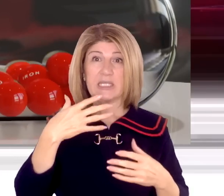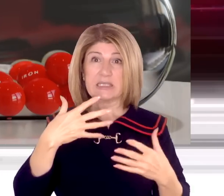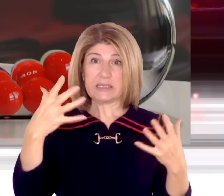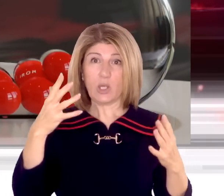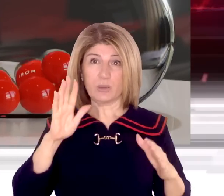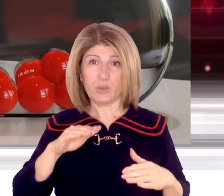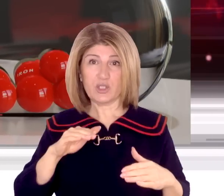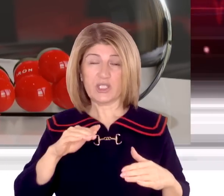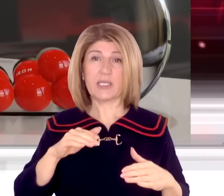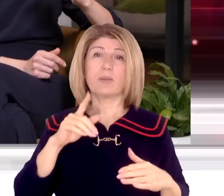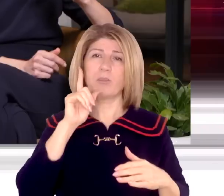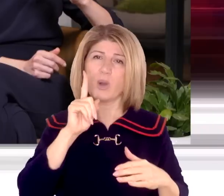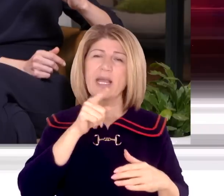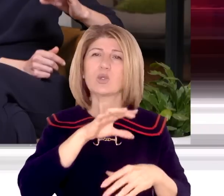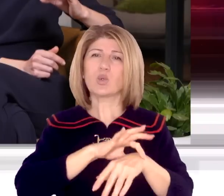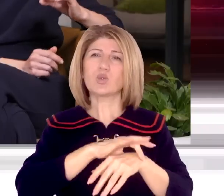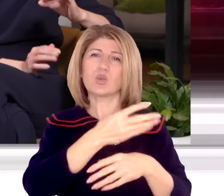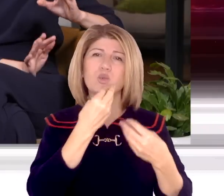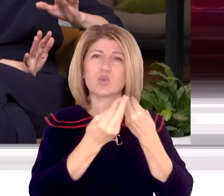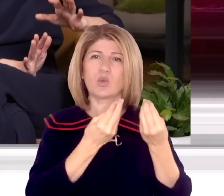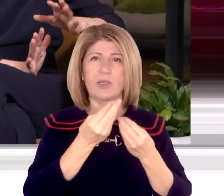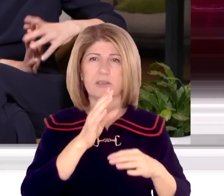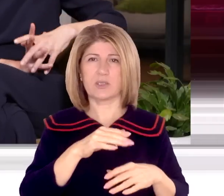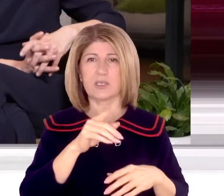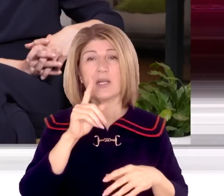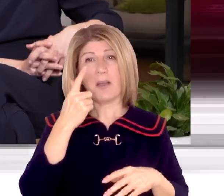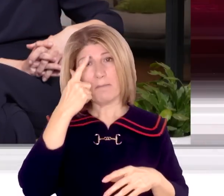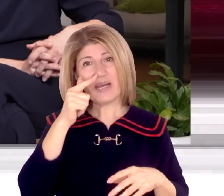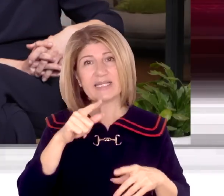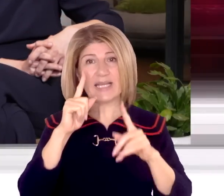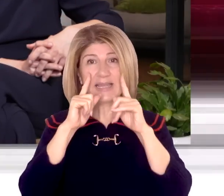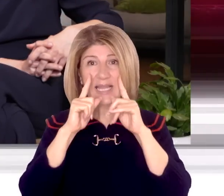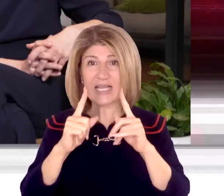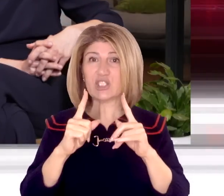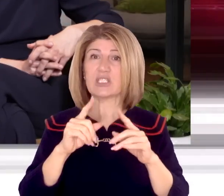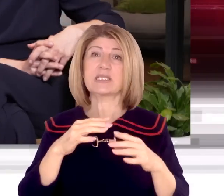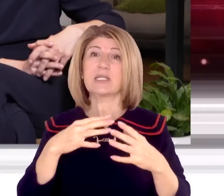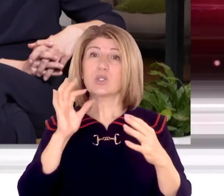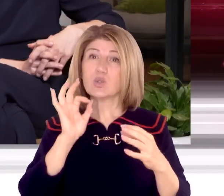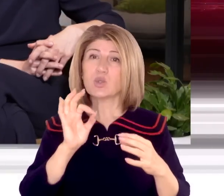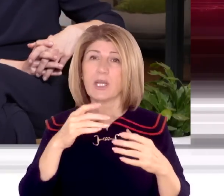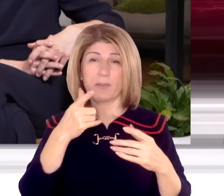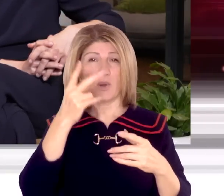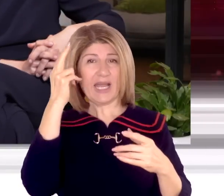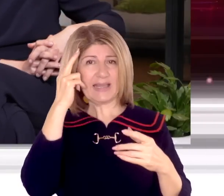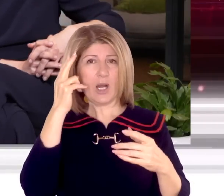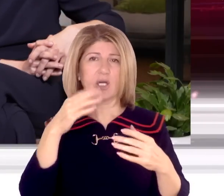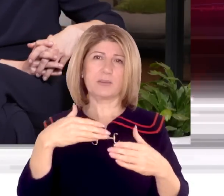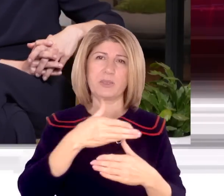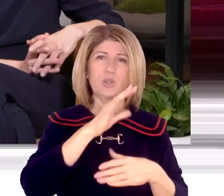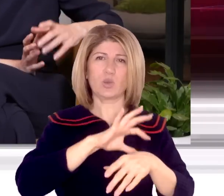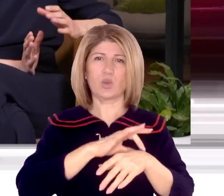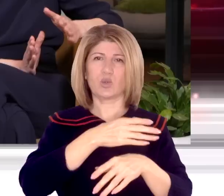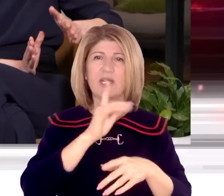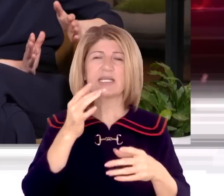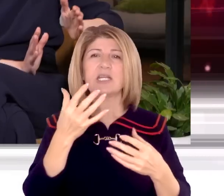تو زندگی روزمره دارن. اگه شک دارید که ممکنه پریودتون شدید باشه، مهمه که هرچه زودتر با دکترتون صحبت کنید.